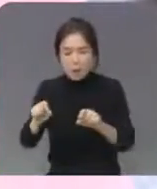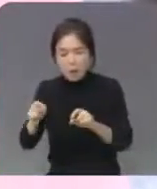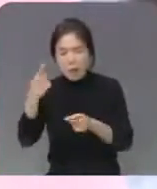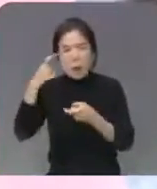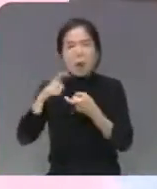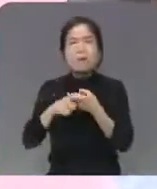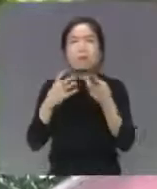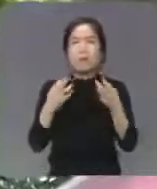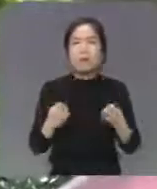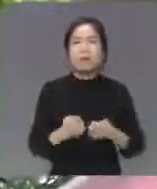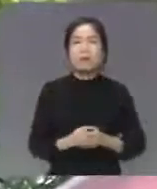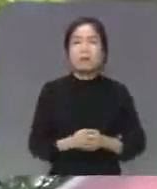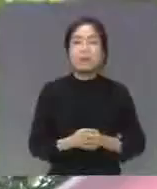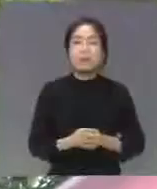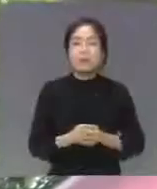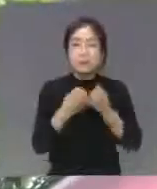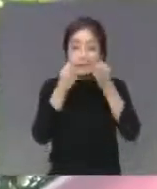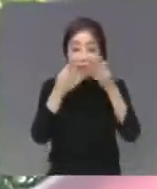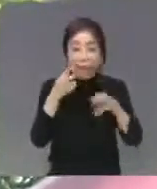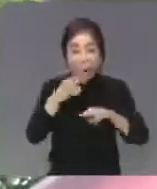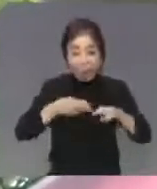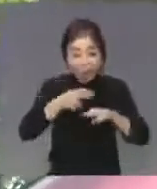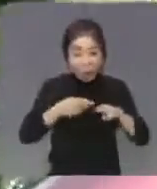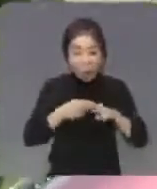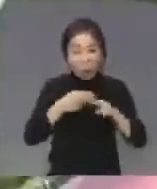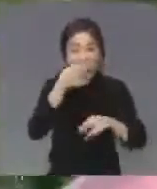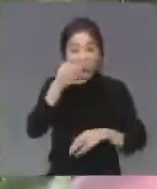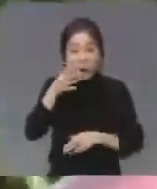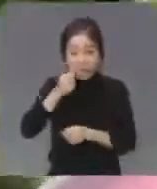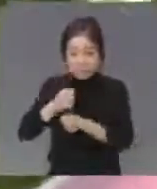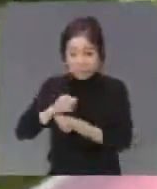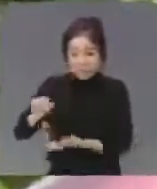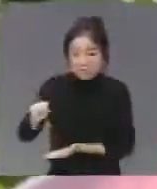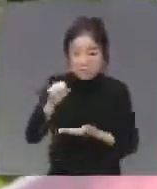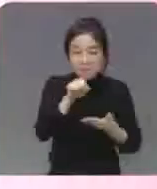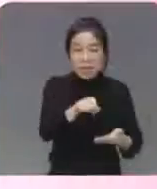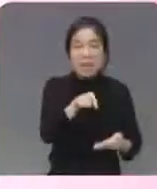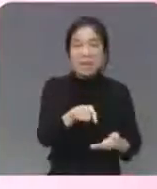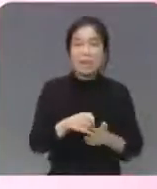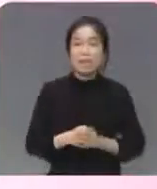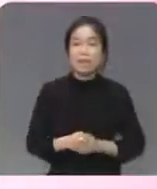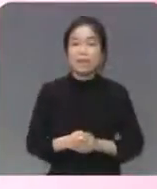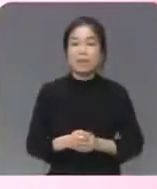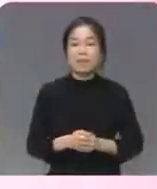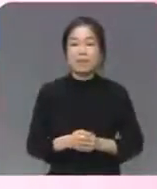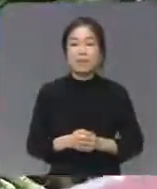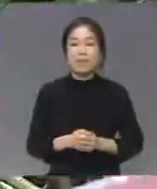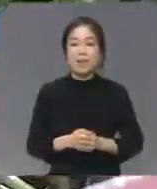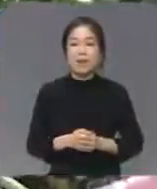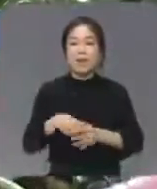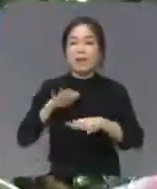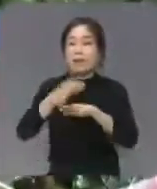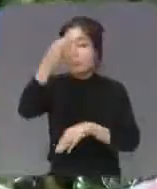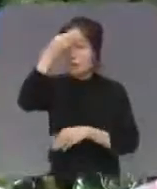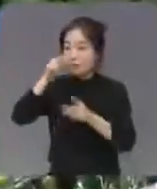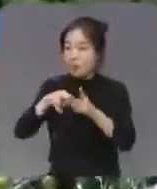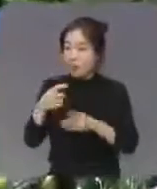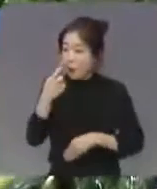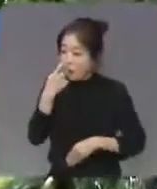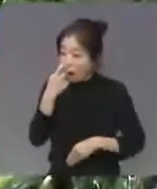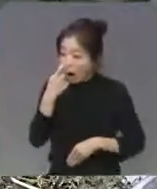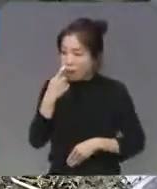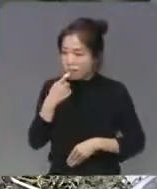신경을 쓰게 되고 새로운 요리도 선보입니다 로 표시됐다 수평 거 제가